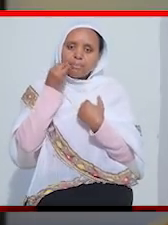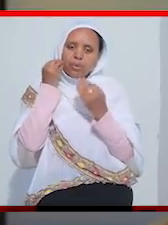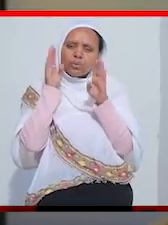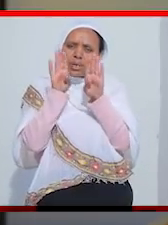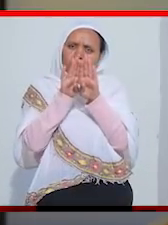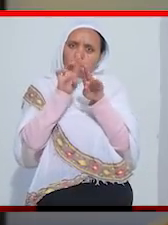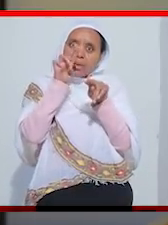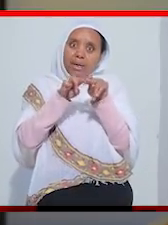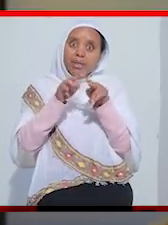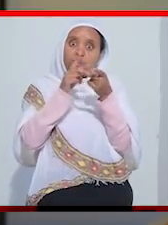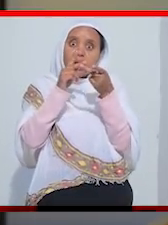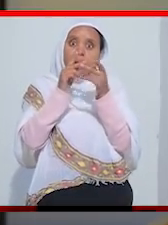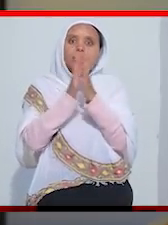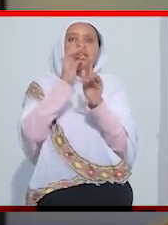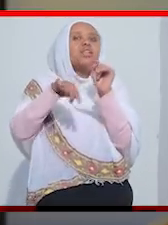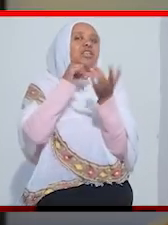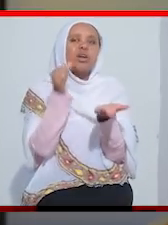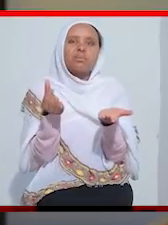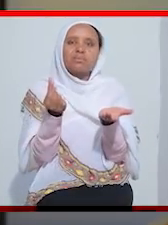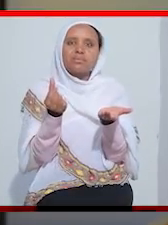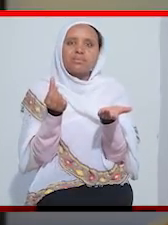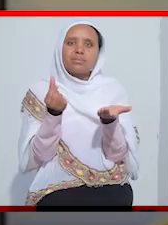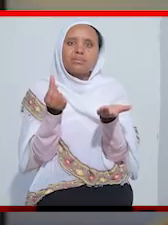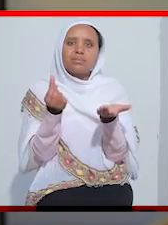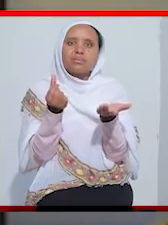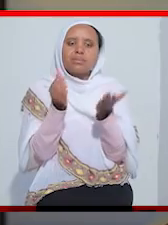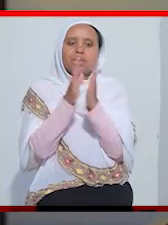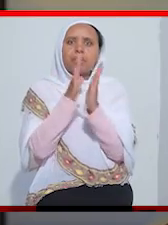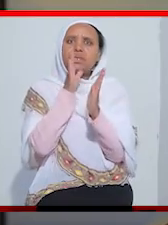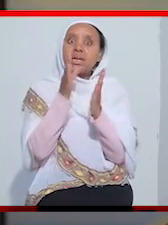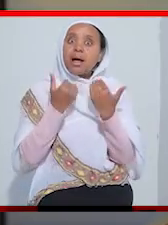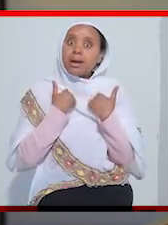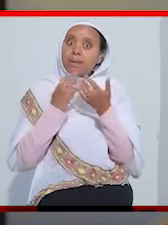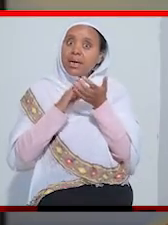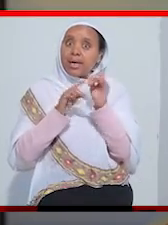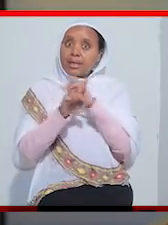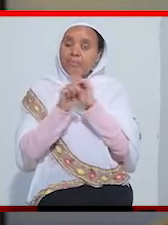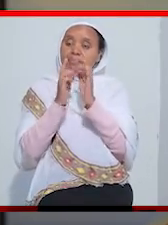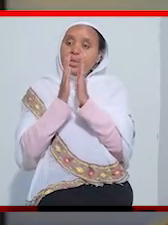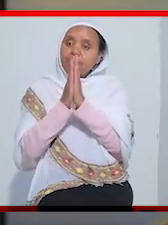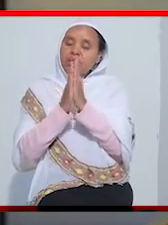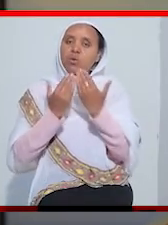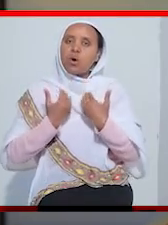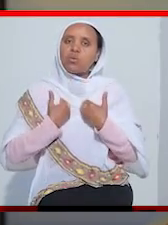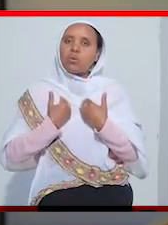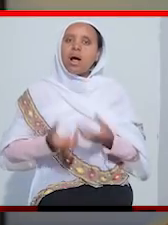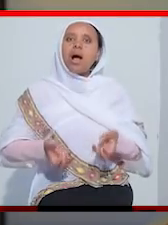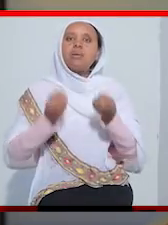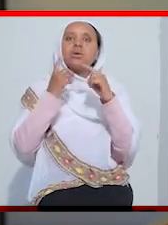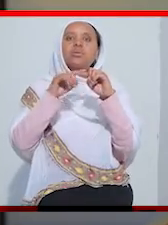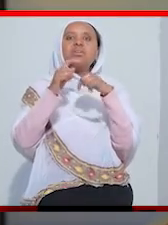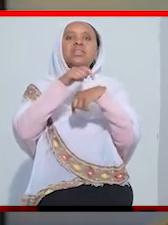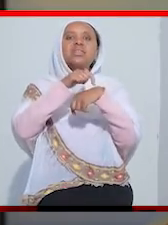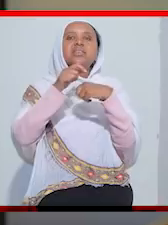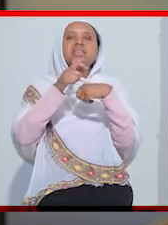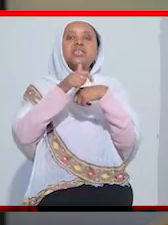ተከቦ እያለም ቤቱን ዘግቶ በተቀመጠበት ቦታ መጸለይ ተስኖታል። የማይጸልይ ያለ ማለት አይደለም፣